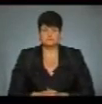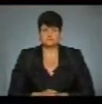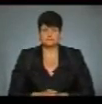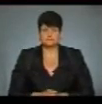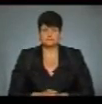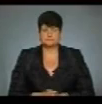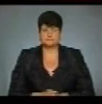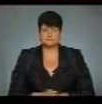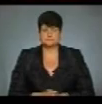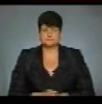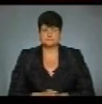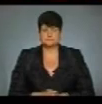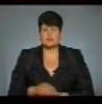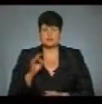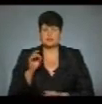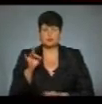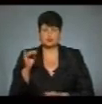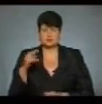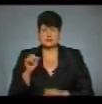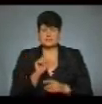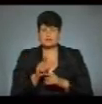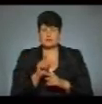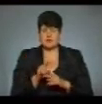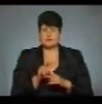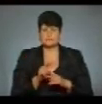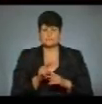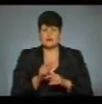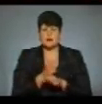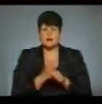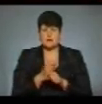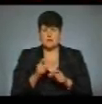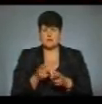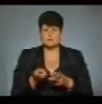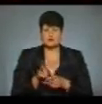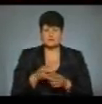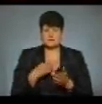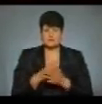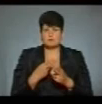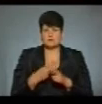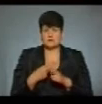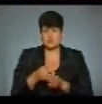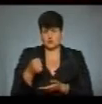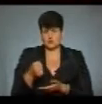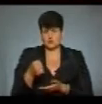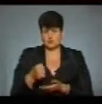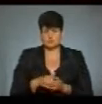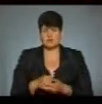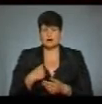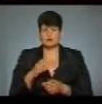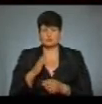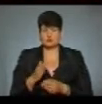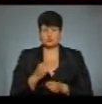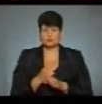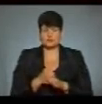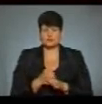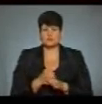Шова. Роман Рудий замовляє у супермаркеті каву. Прийшов зі своєю металічною кружкою. Я буду робити своєму термосі,